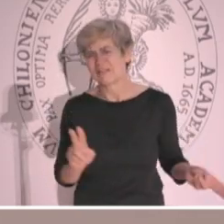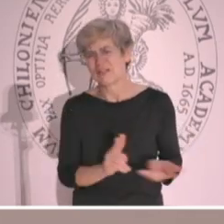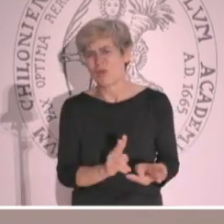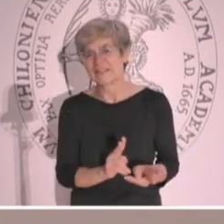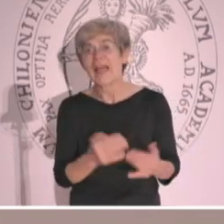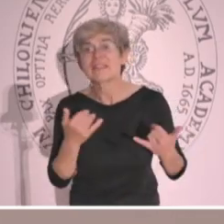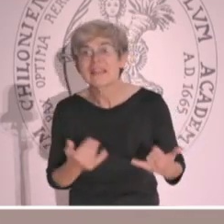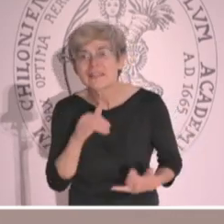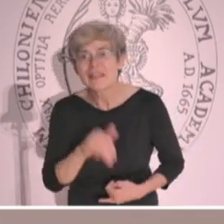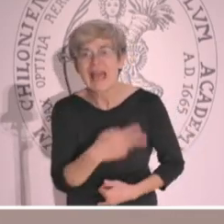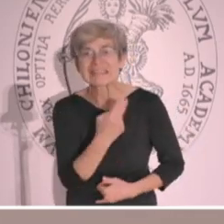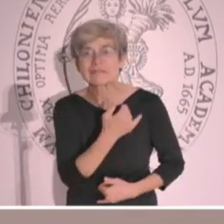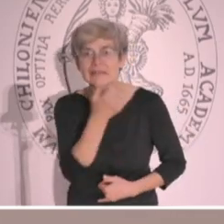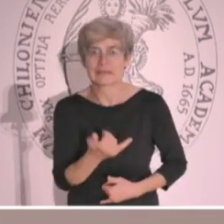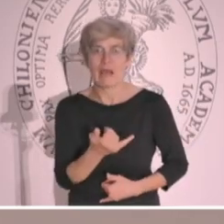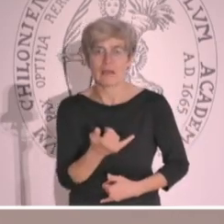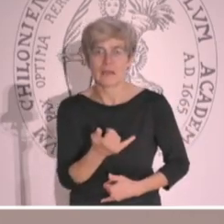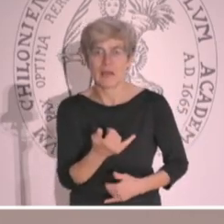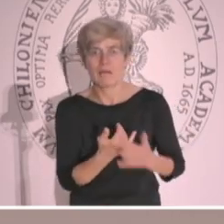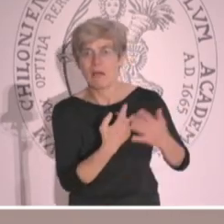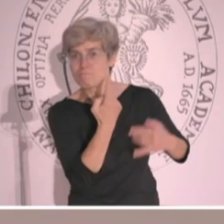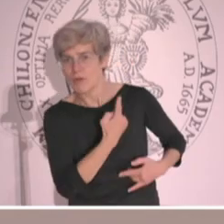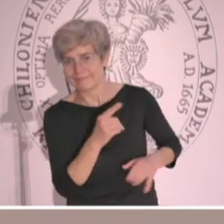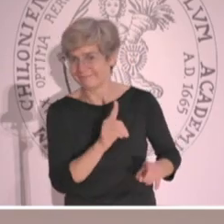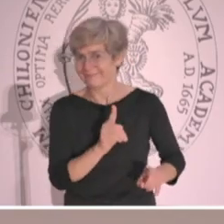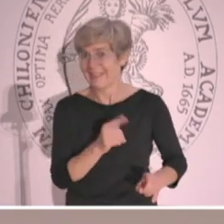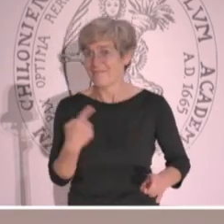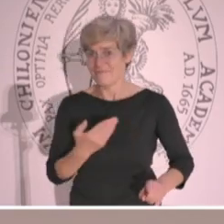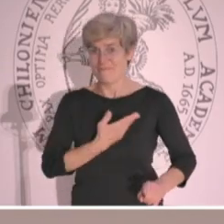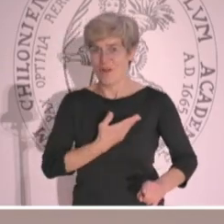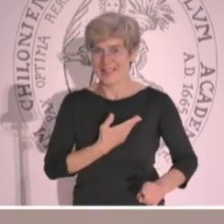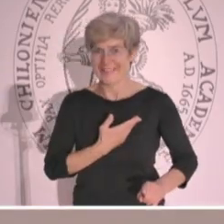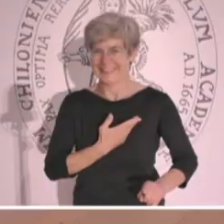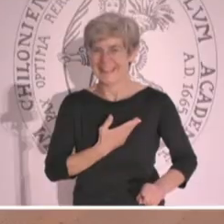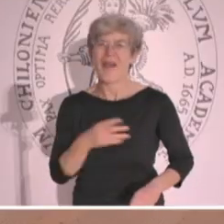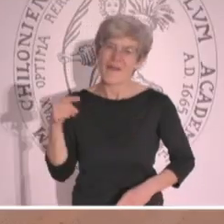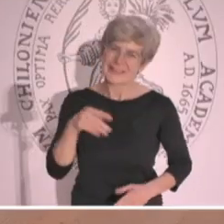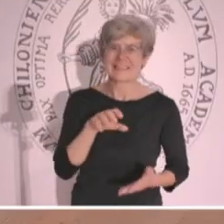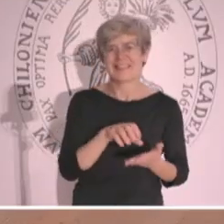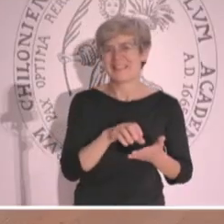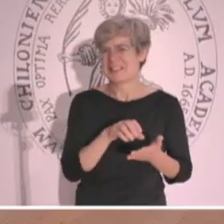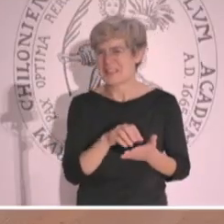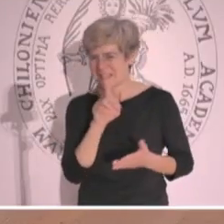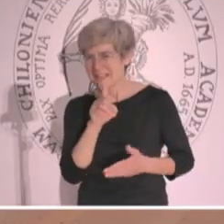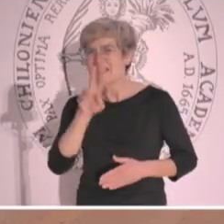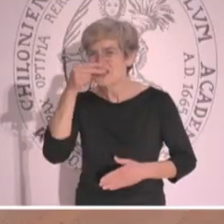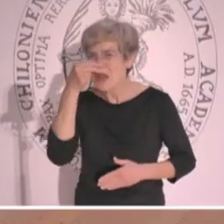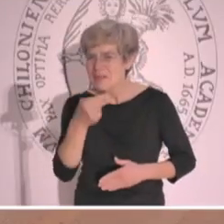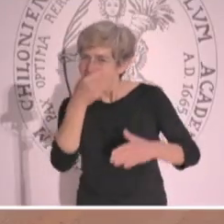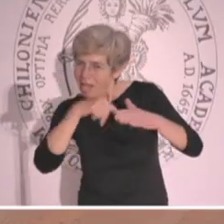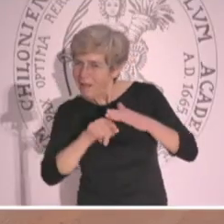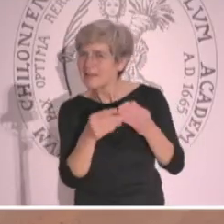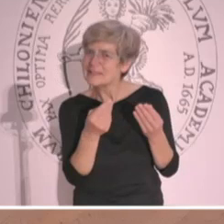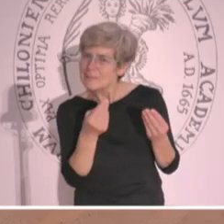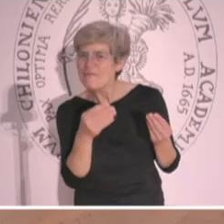wollen. Und das sagt sehr viel über diese Stadt, die, glaube ich, in vielerlei Hinsicht, und das Gleiche gilt vielleicht auch für die Universität immer noch, in